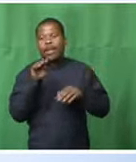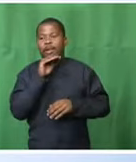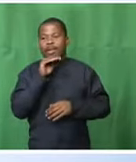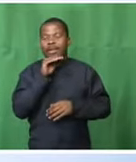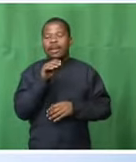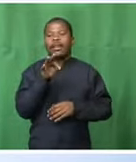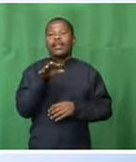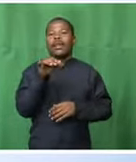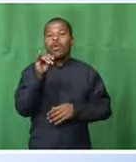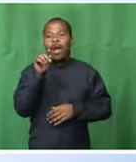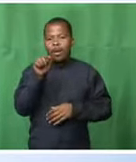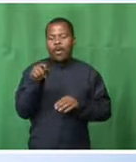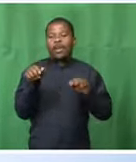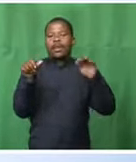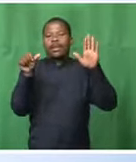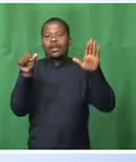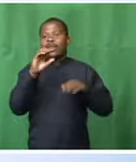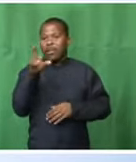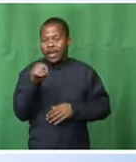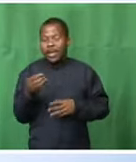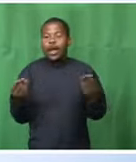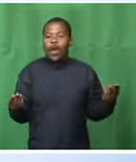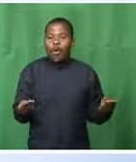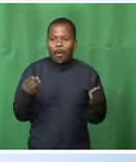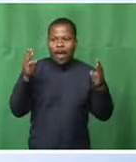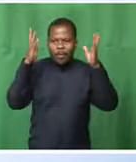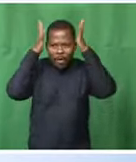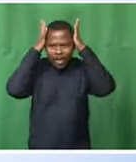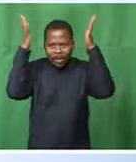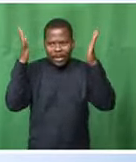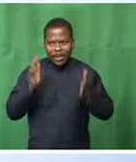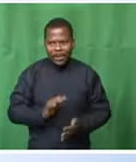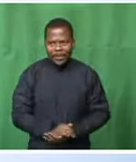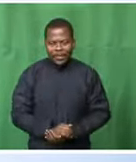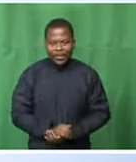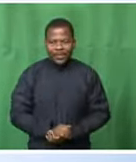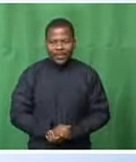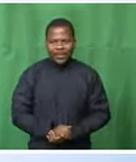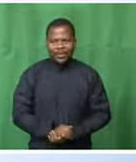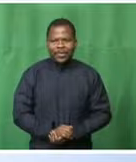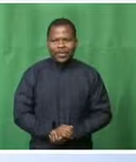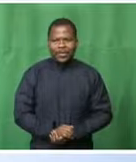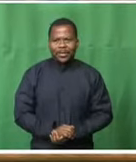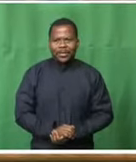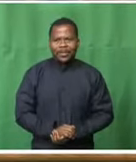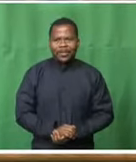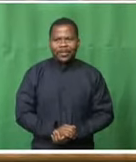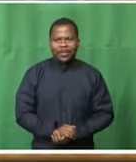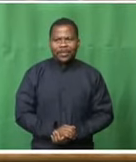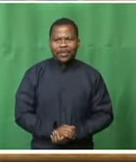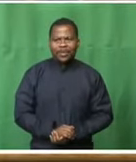366,187 lesekwenda 31.6% population yalasebagomile.